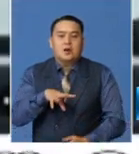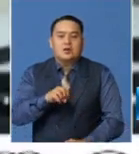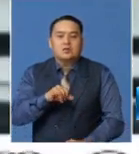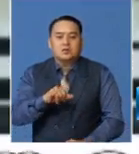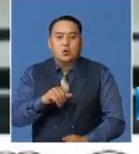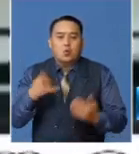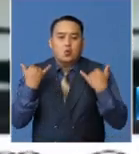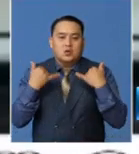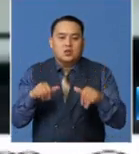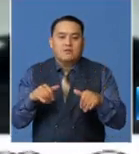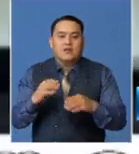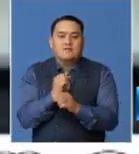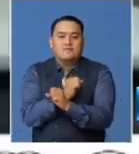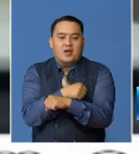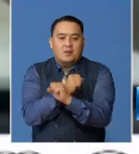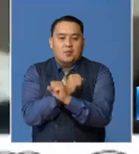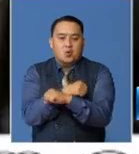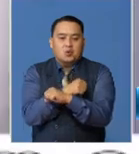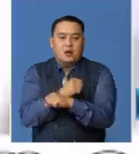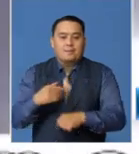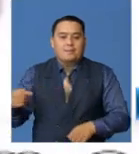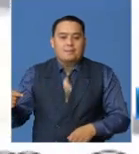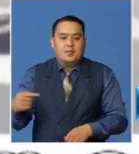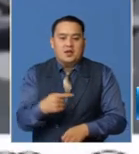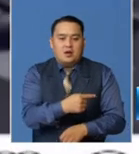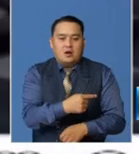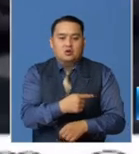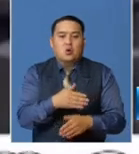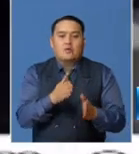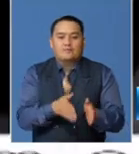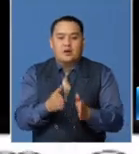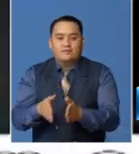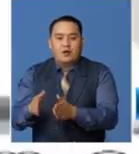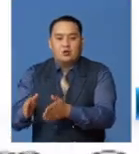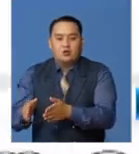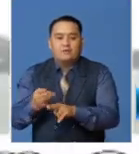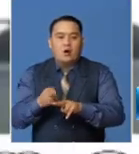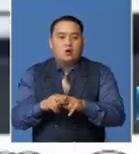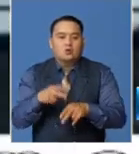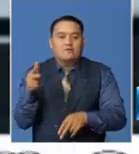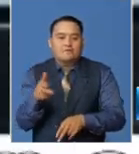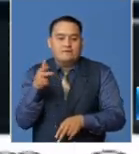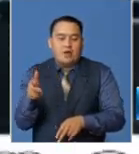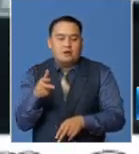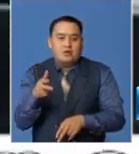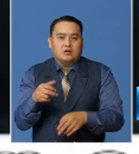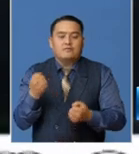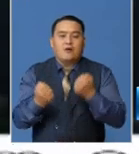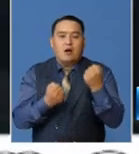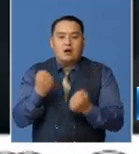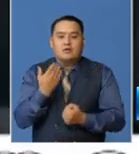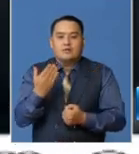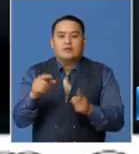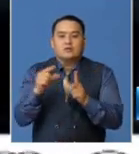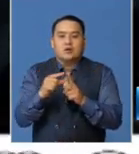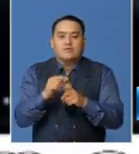удивили верблюды переходивший дорогу по пешеходному переходу переход верблюдов через дорогу сняли на видео камеру водители по их